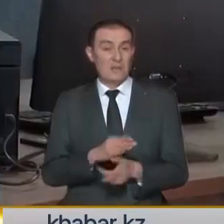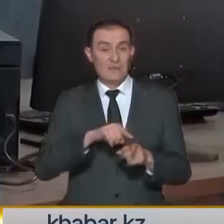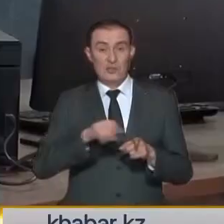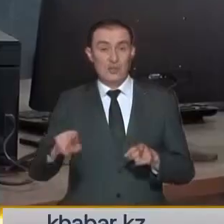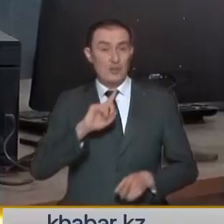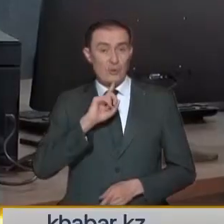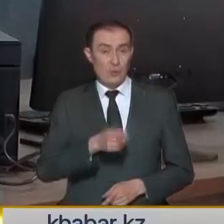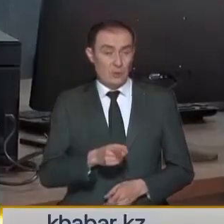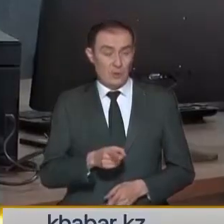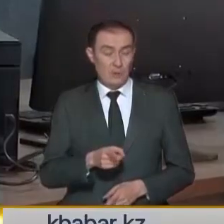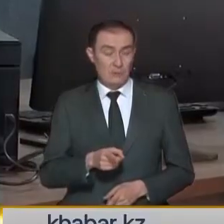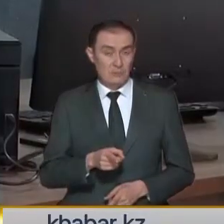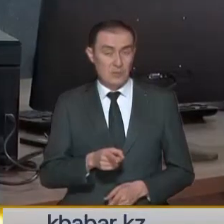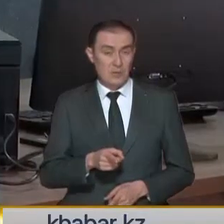года